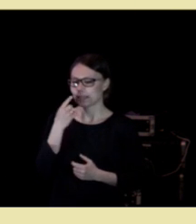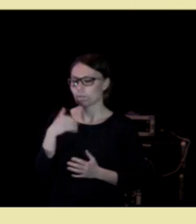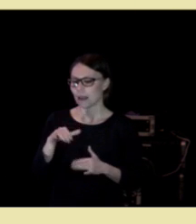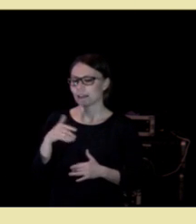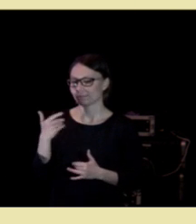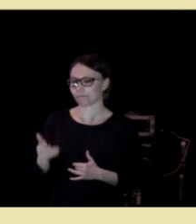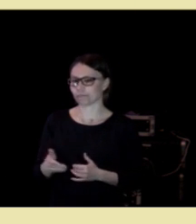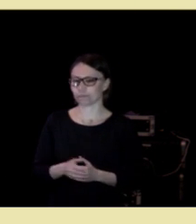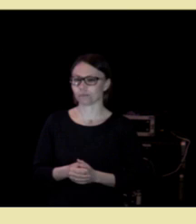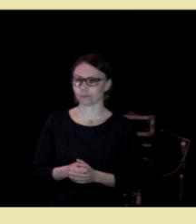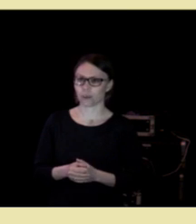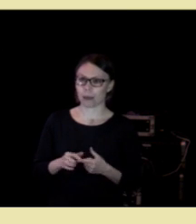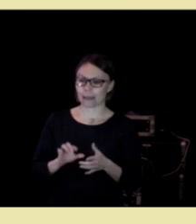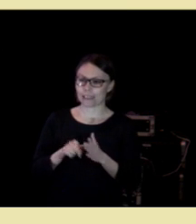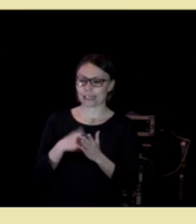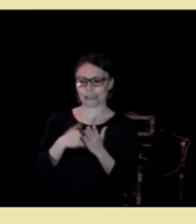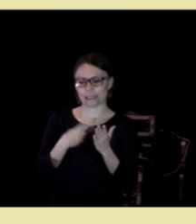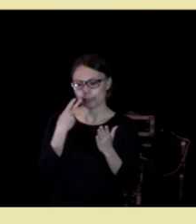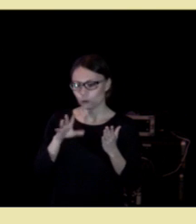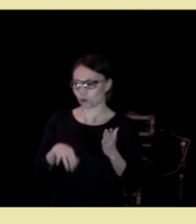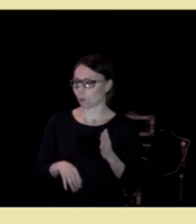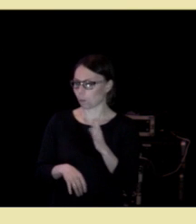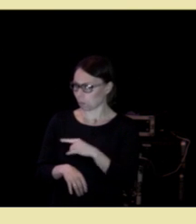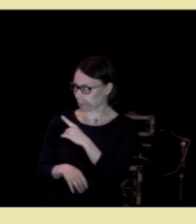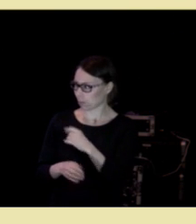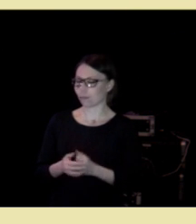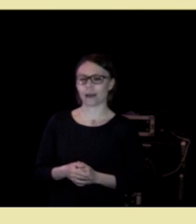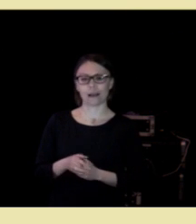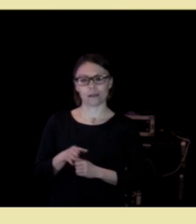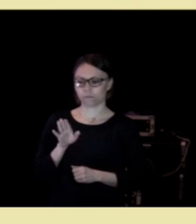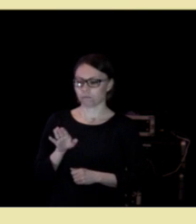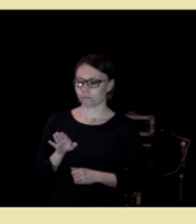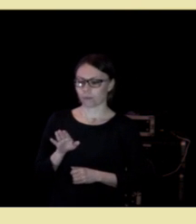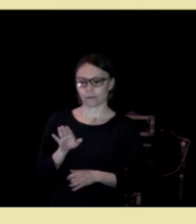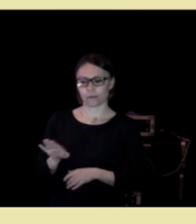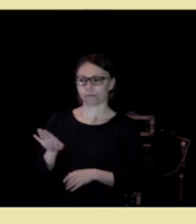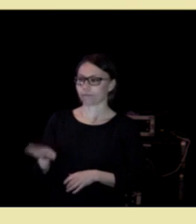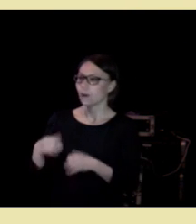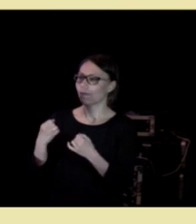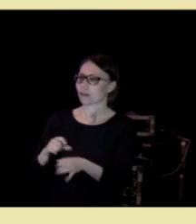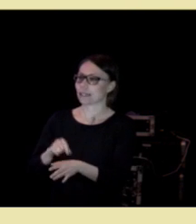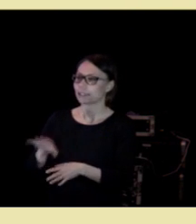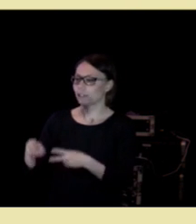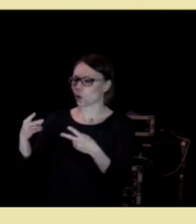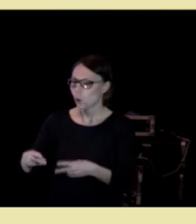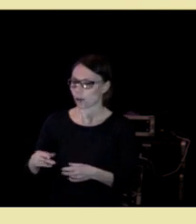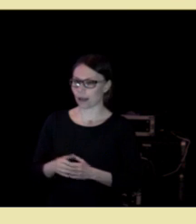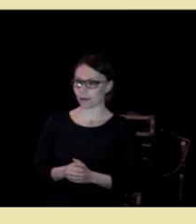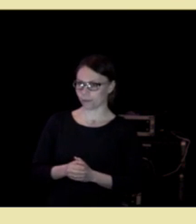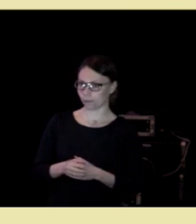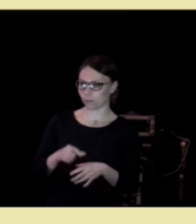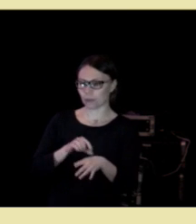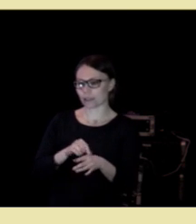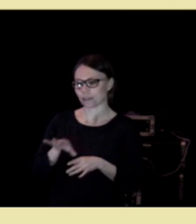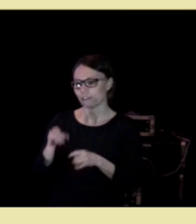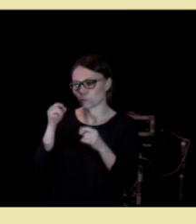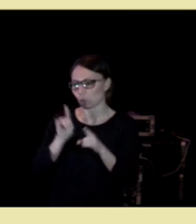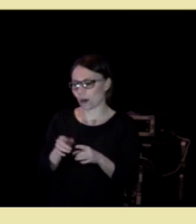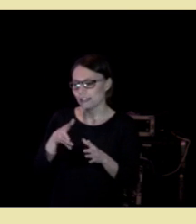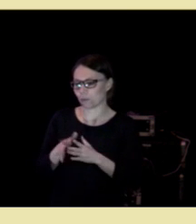vi mener med det. Men sjekklisten ser altså sånn ut. Dette fastlegens rolle. Pasientens opplevelse av nå-situasjon må gjennomgås, og